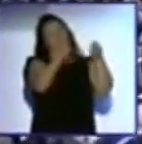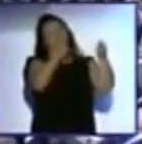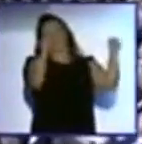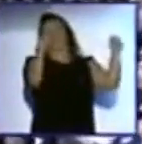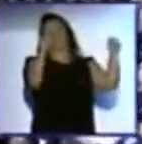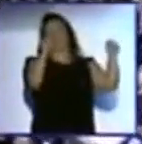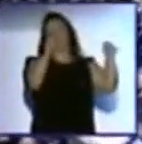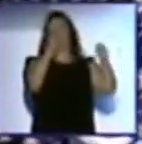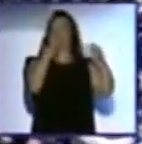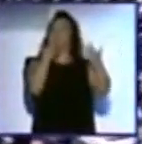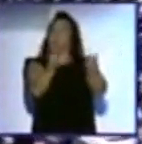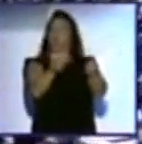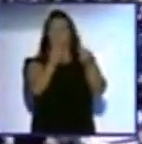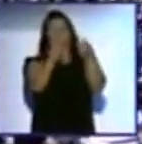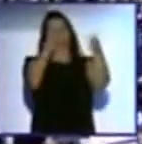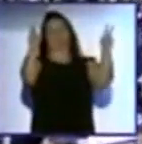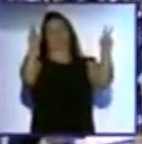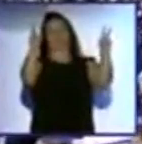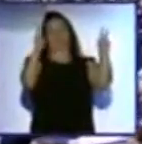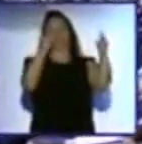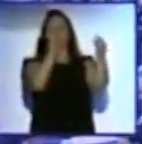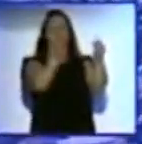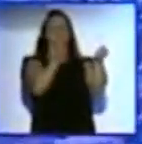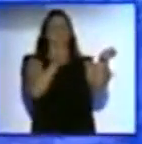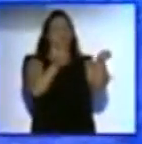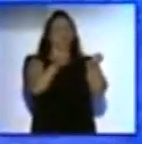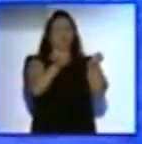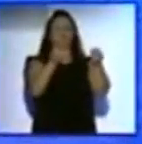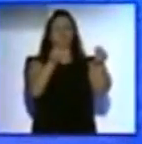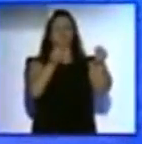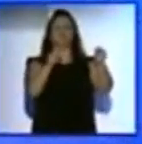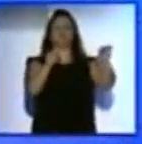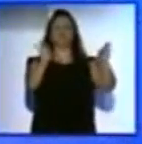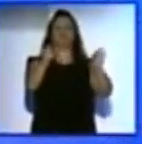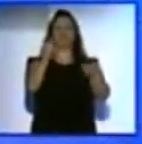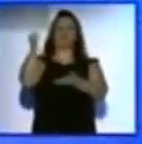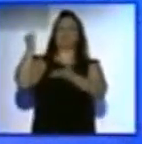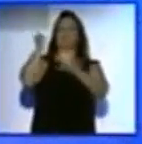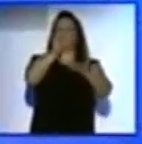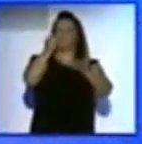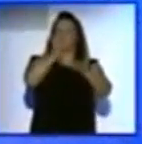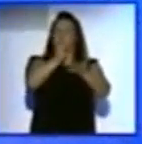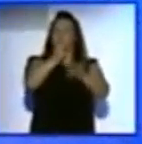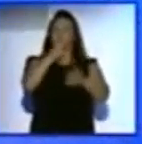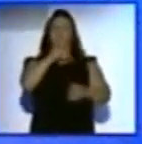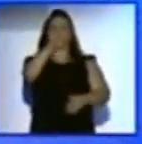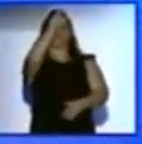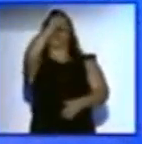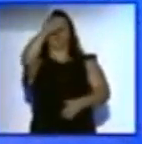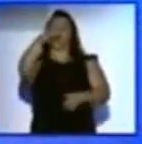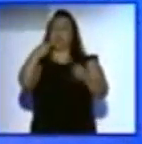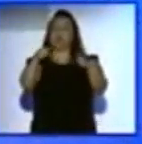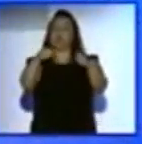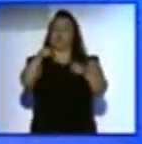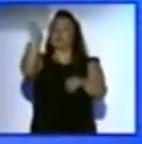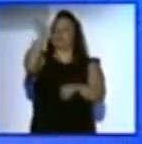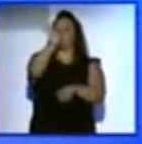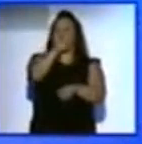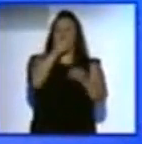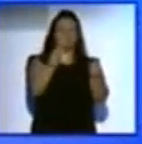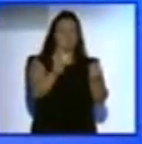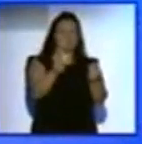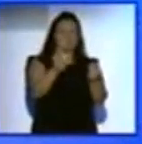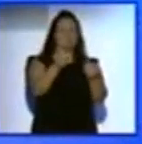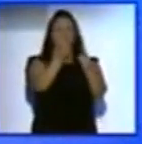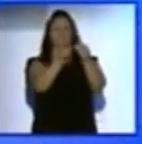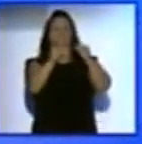μεγαλύτερη ελευθερία στην οργάνωση και διαχείριση πόρων, στην επιλογή του διδακτικού προσωπικού, στην